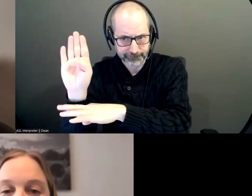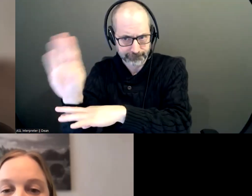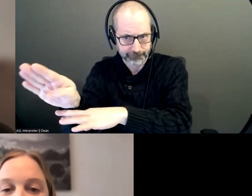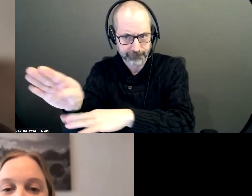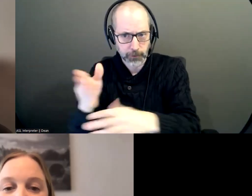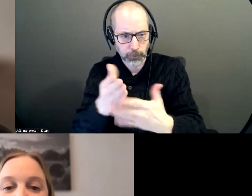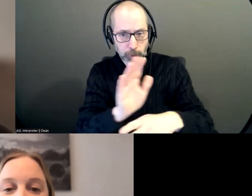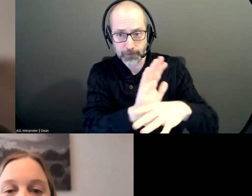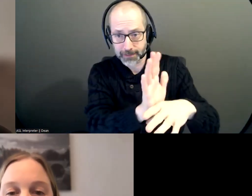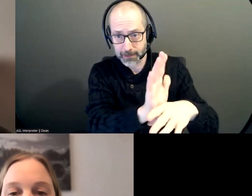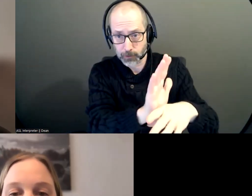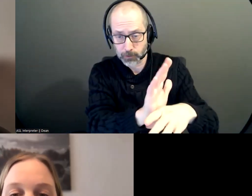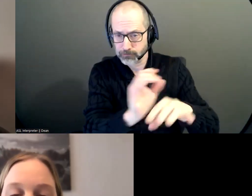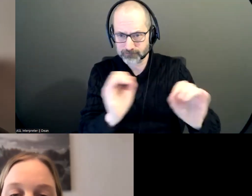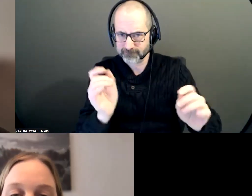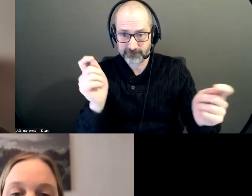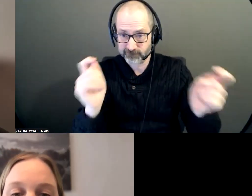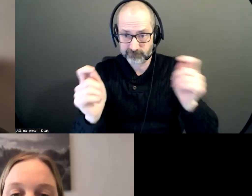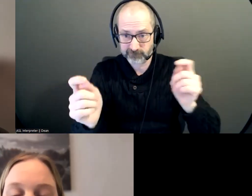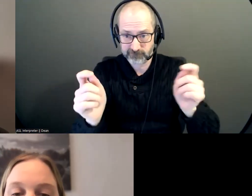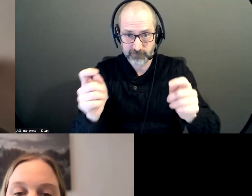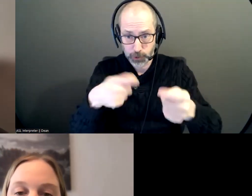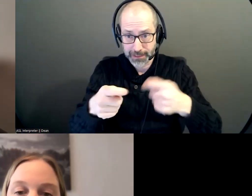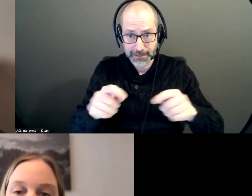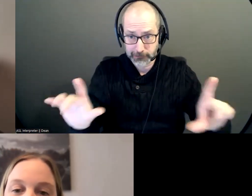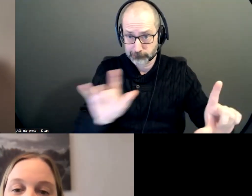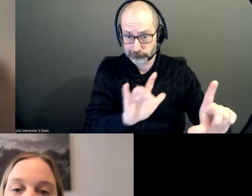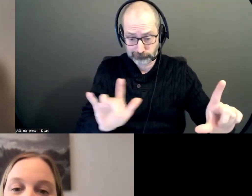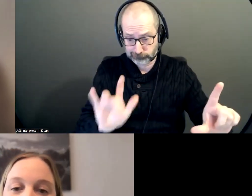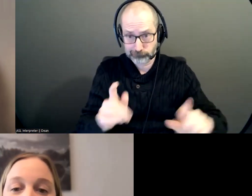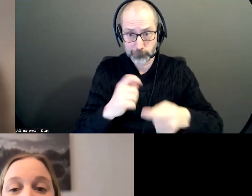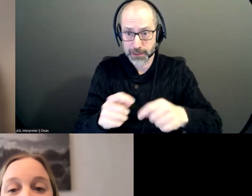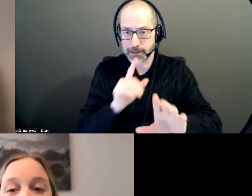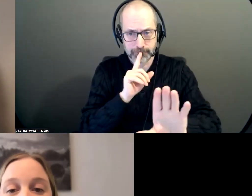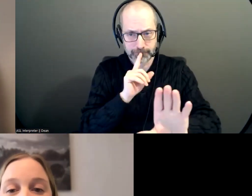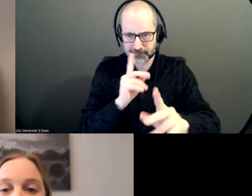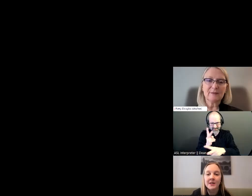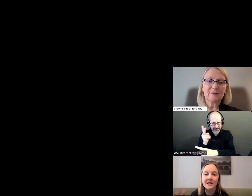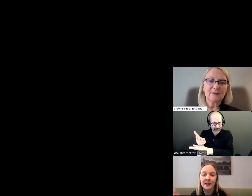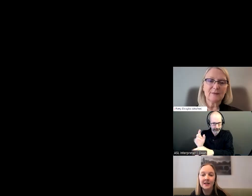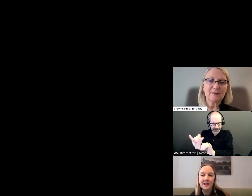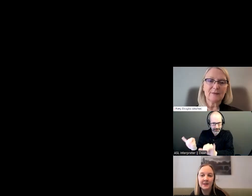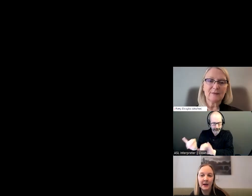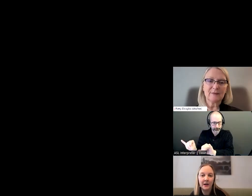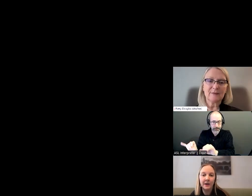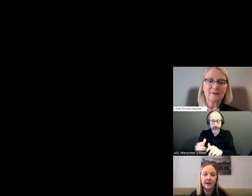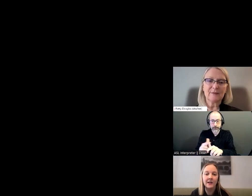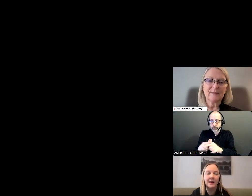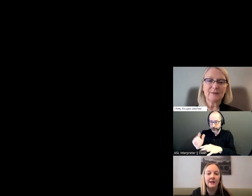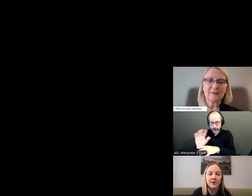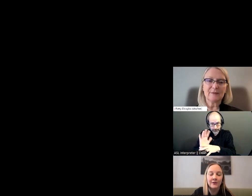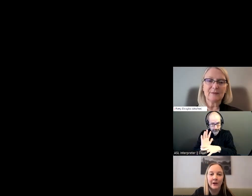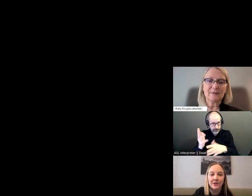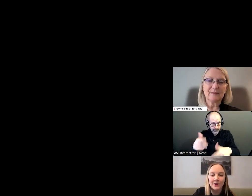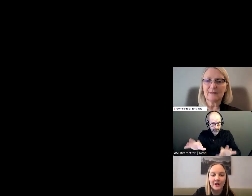l'interprétation qui se qui demeurera pendant le visionnement. Et une fois que